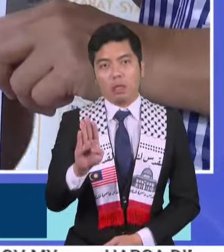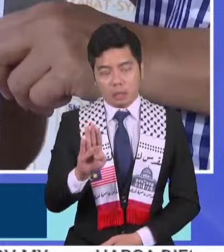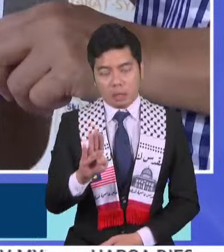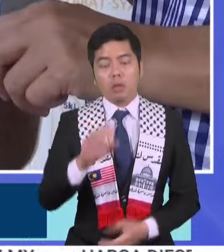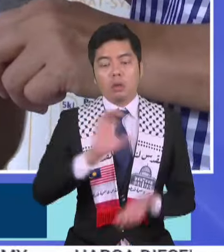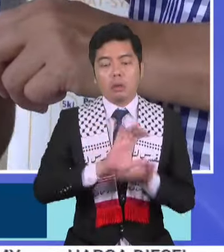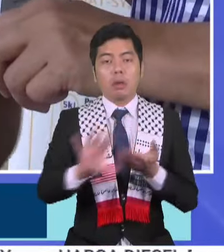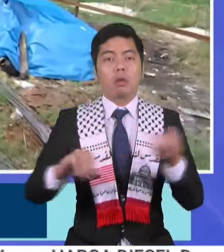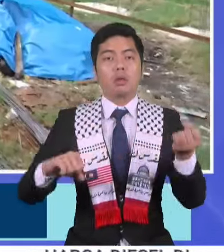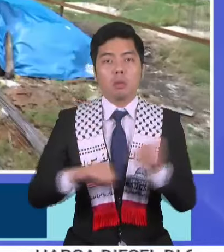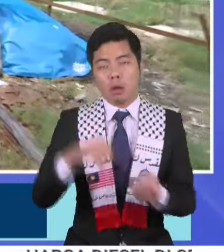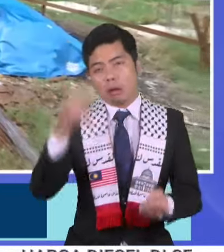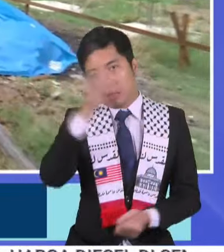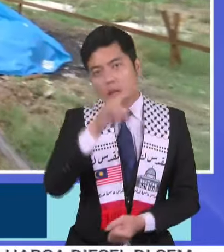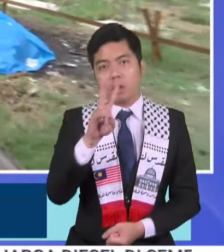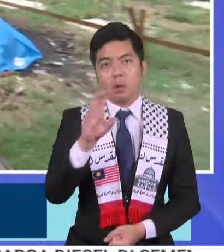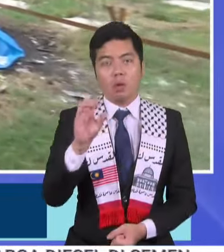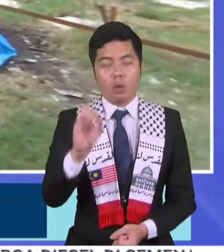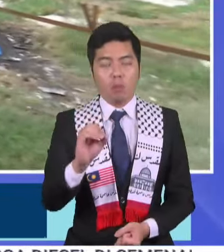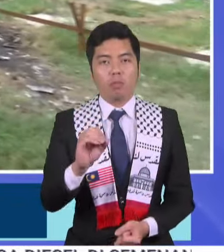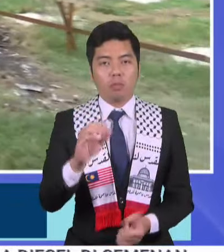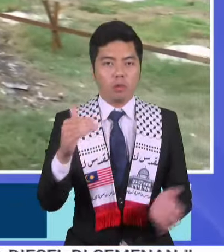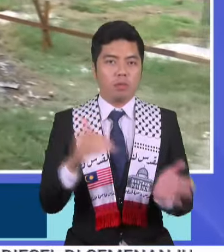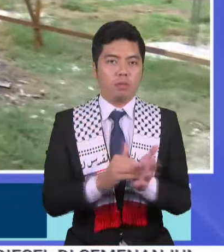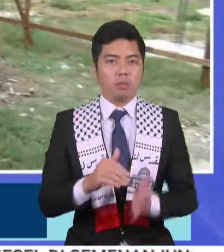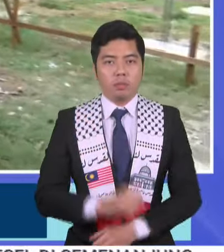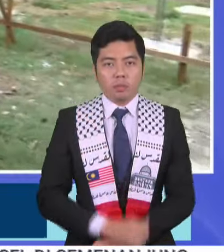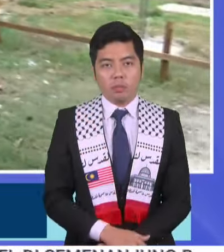Subsidi RM20,000 pula ditanggung kerajaan.